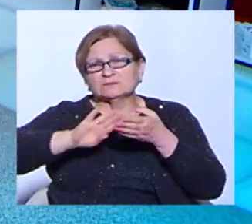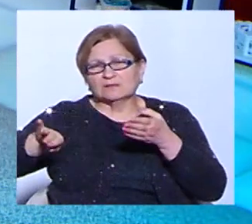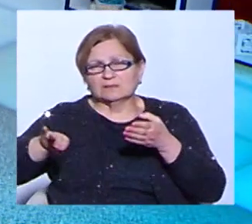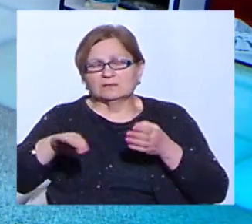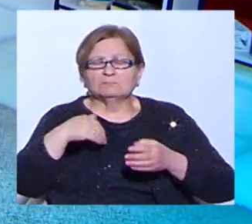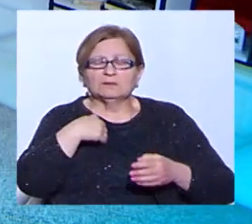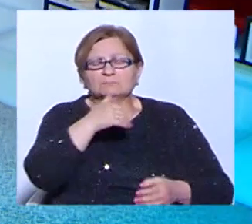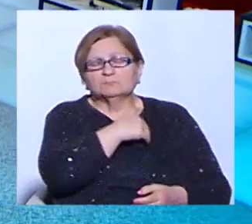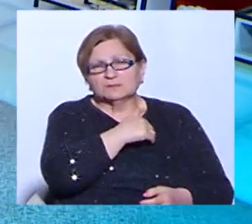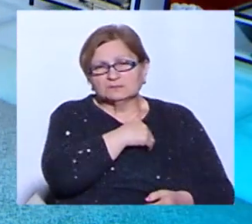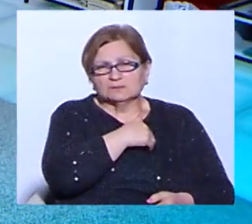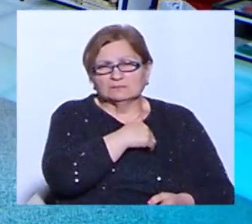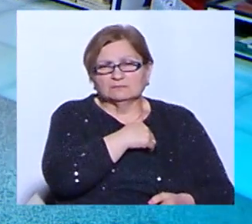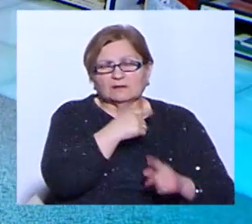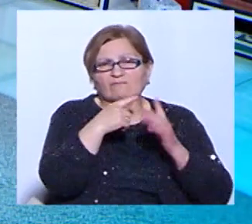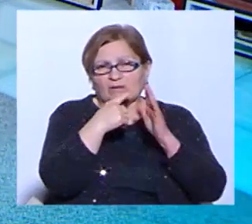მე მინდა